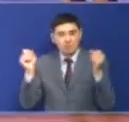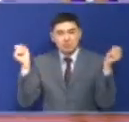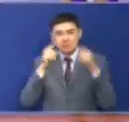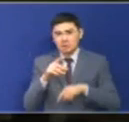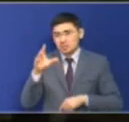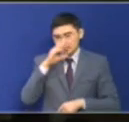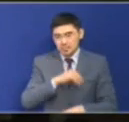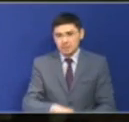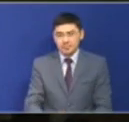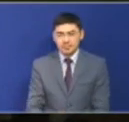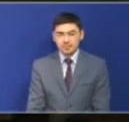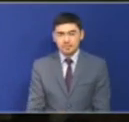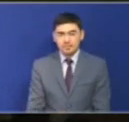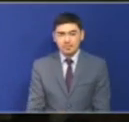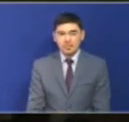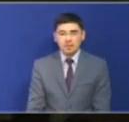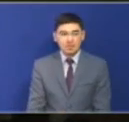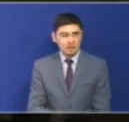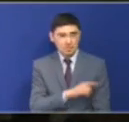нужной войне.